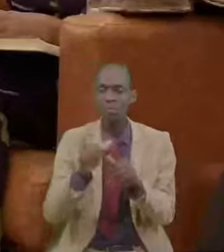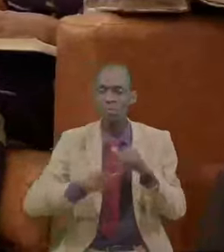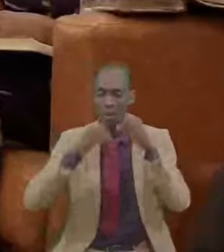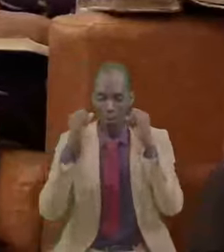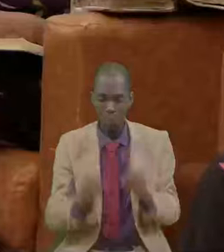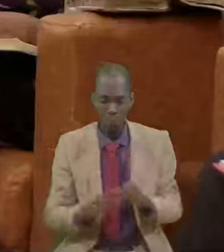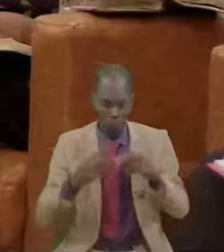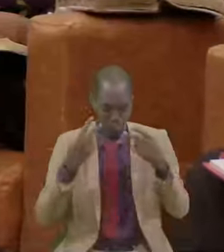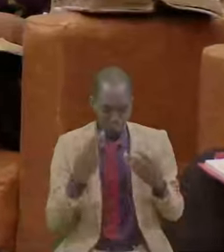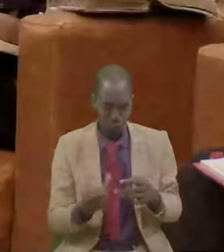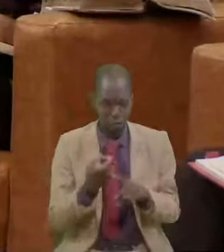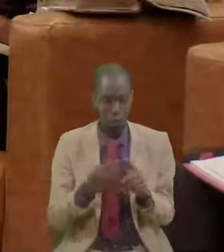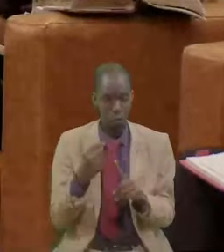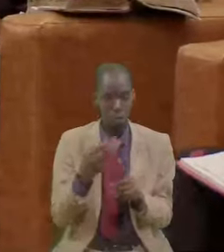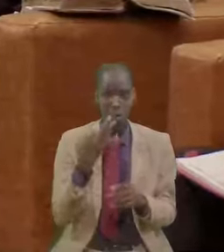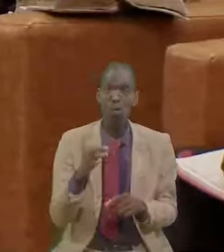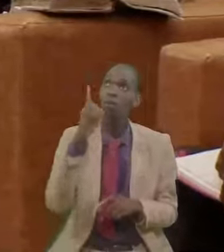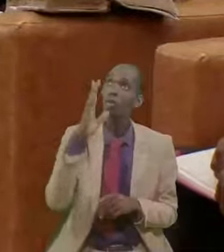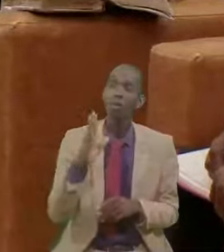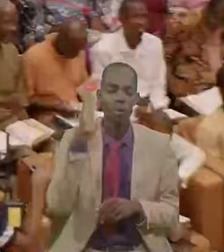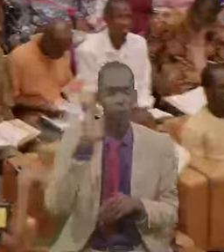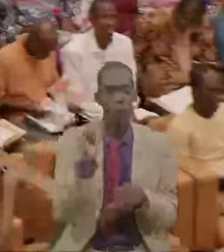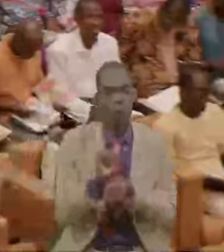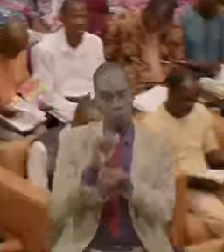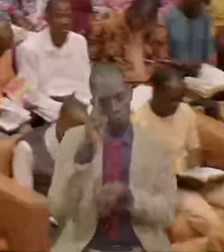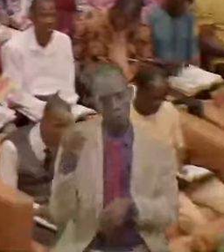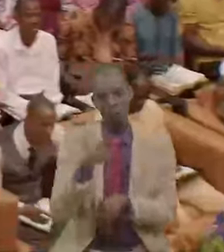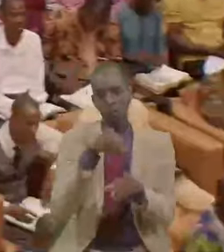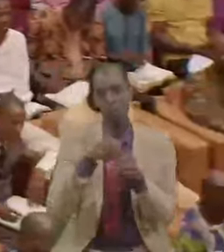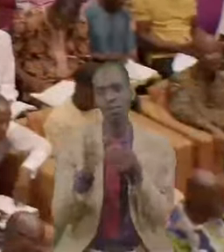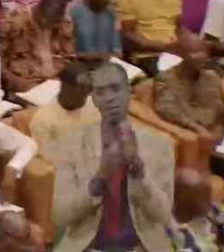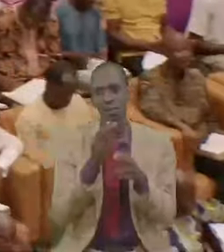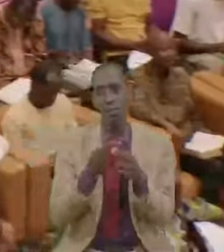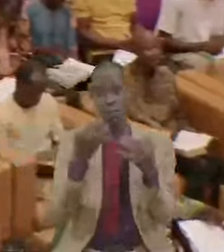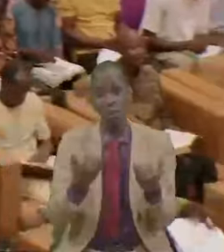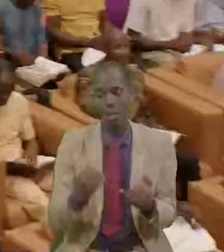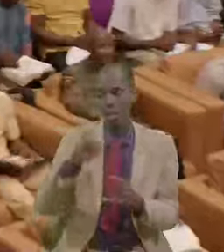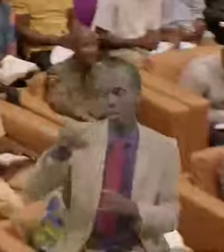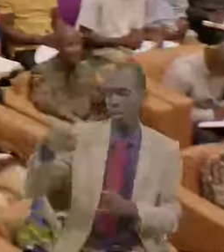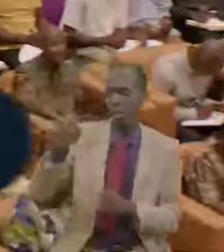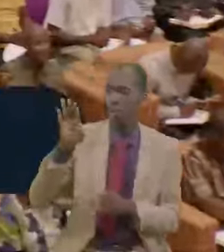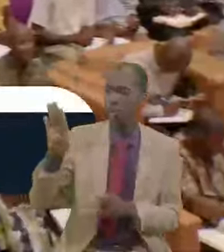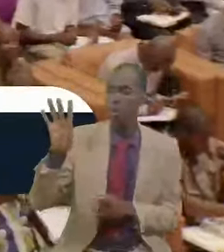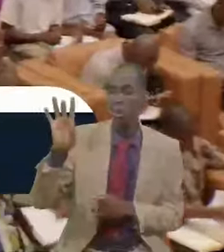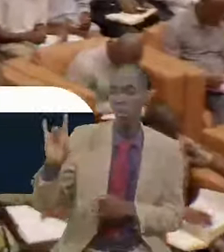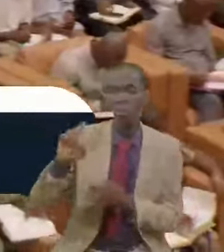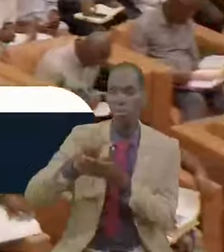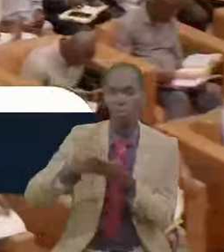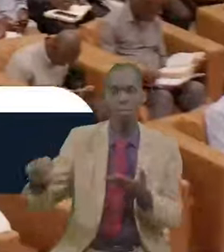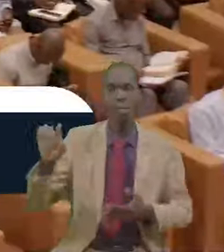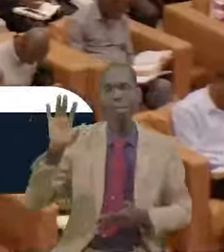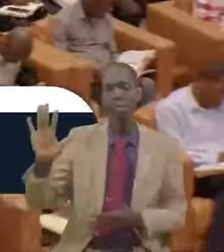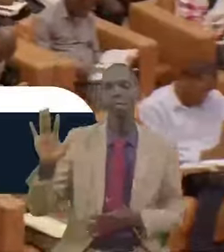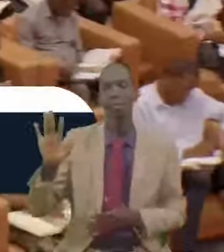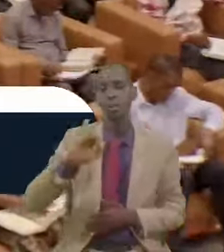compte. Toute puissance révélée ce jour va agir pour vous au nom de Jésus. Job chapitre 8, je lis